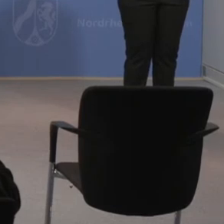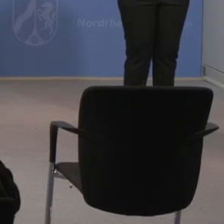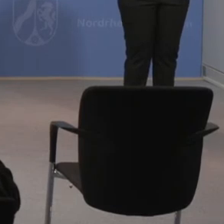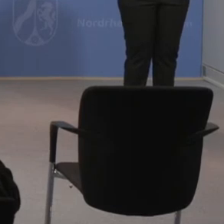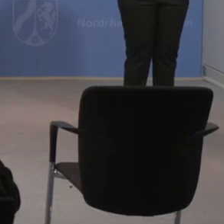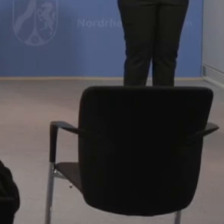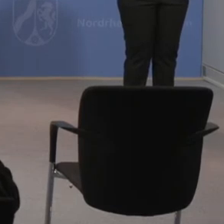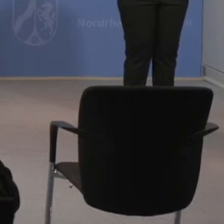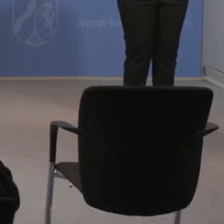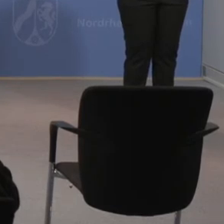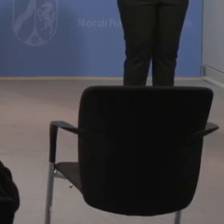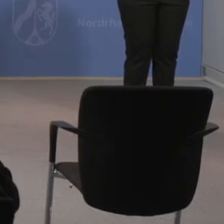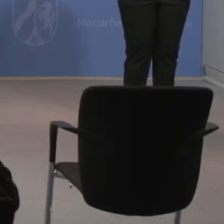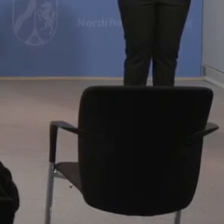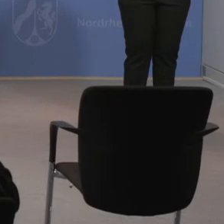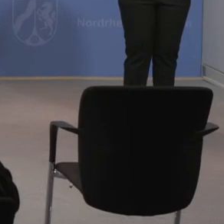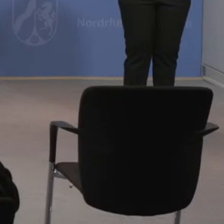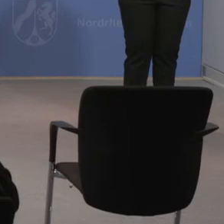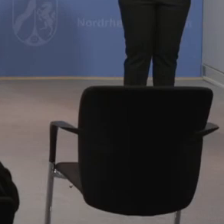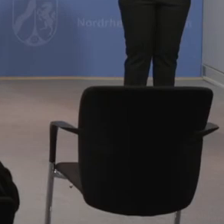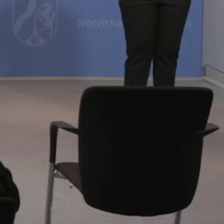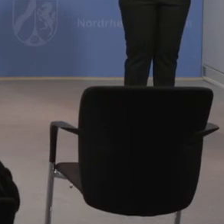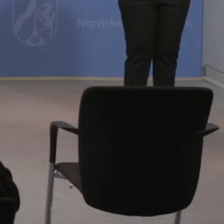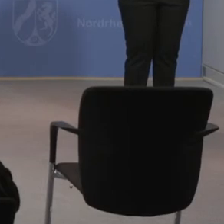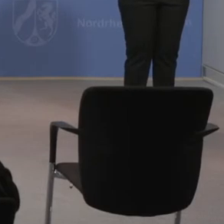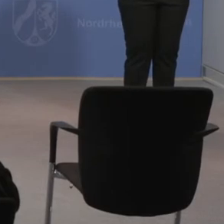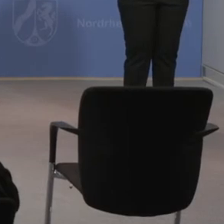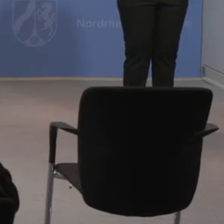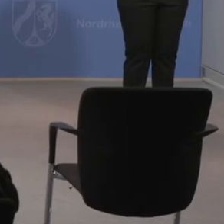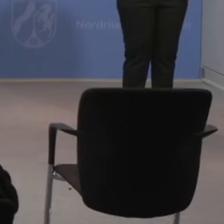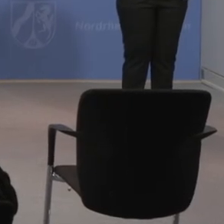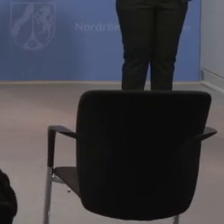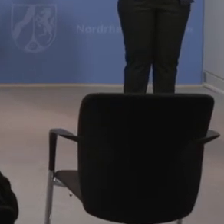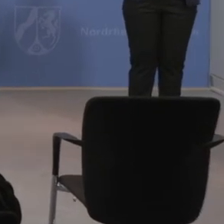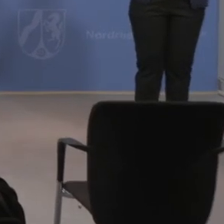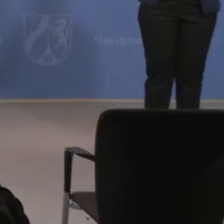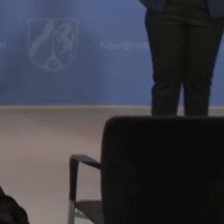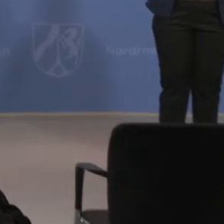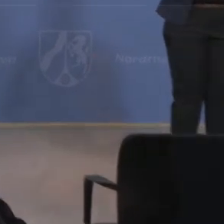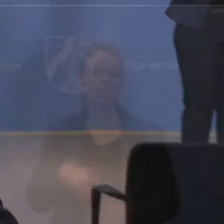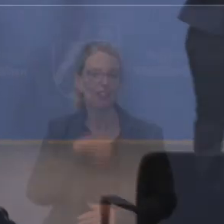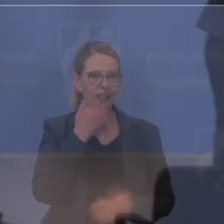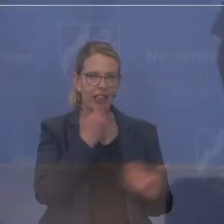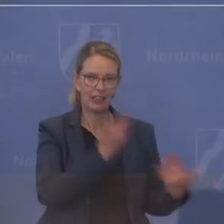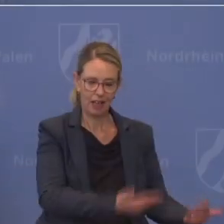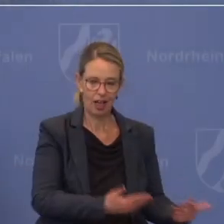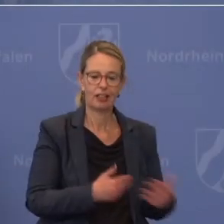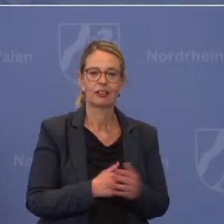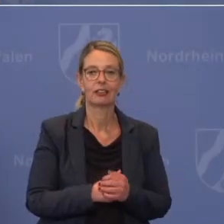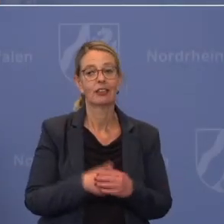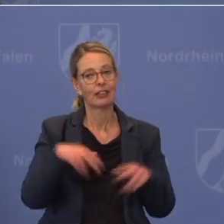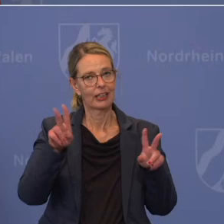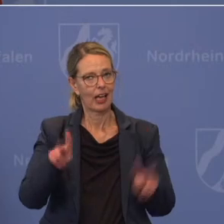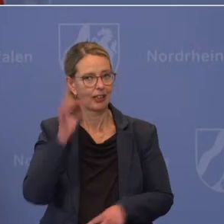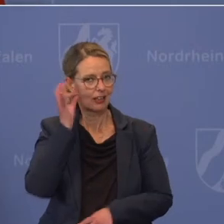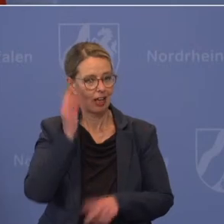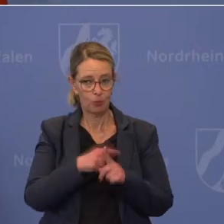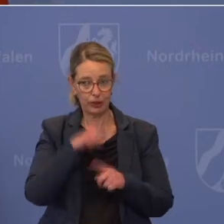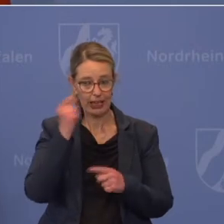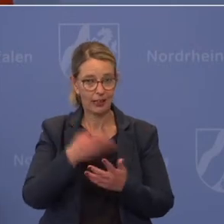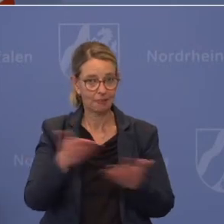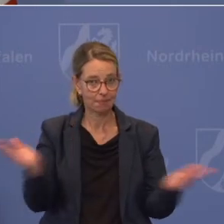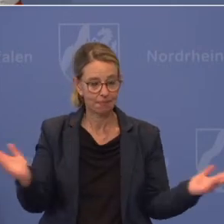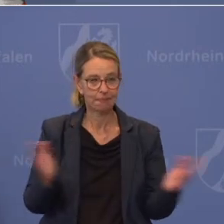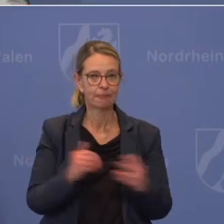zur Stärkung von Konjunktur und Wachstum für Deutschland und Nordrhein-Westfalen. Herr Minister, Sie haben das Wort. Ja, vielen Dank, Herr Kracht. Meine sehr verehrten Damen und Herren,